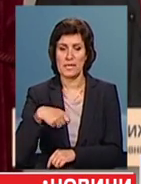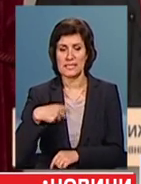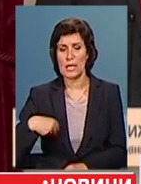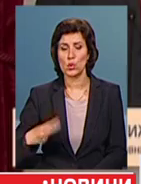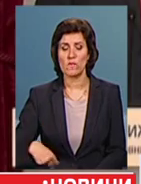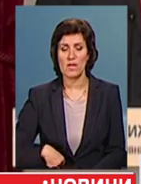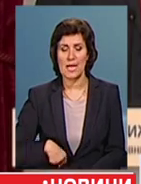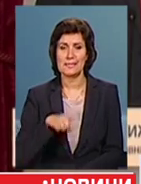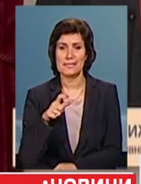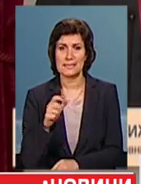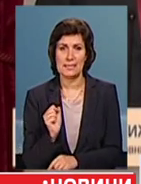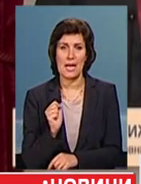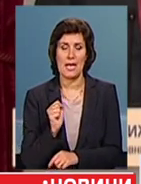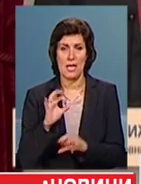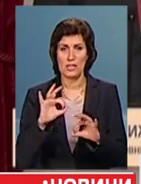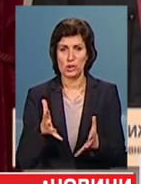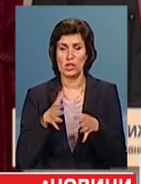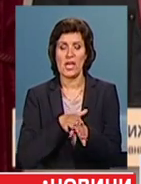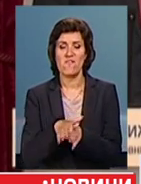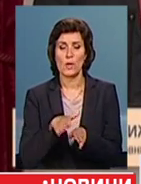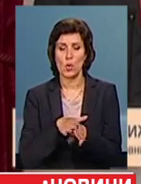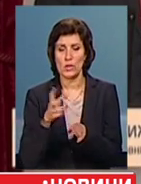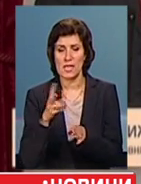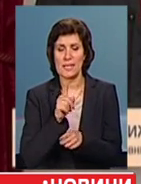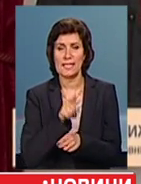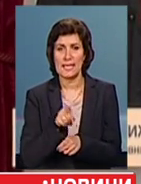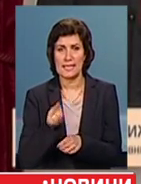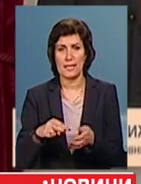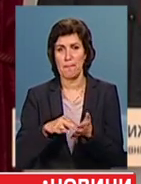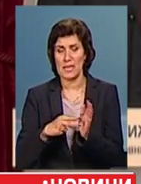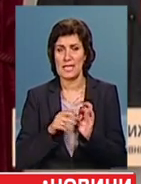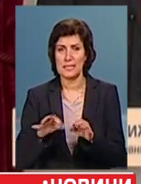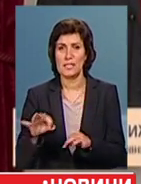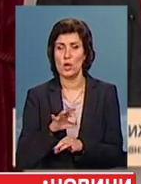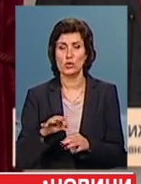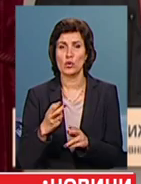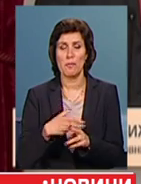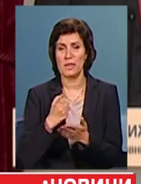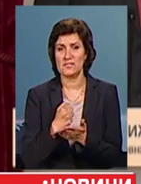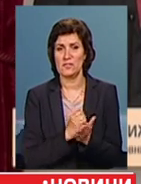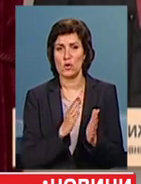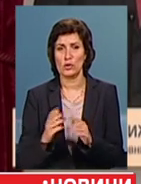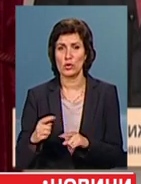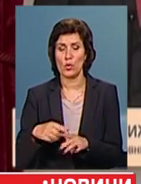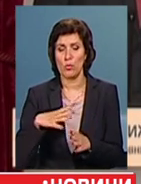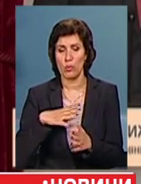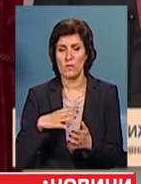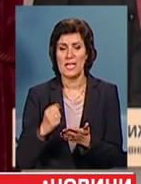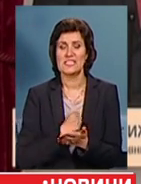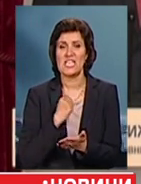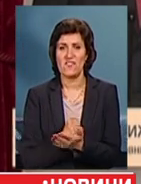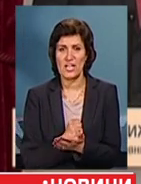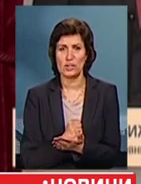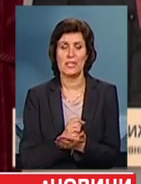президенту Франції за чітке виконання тих плану дій щодо безвізового режиму, який був складений і